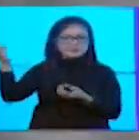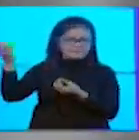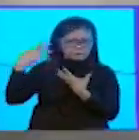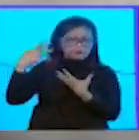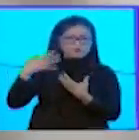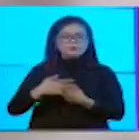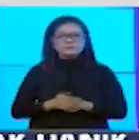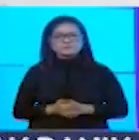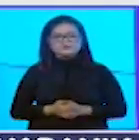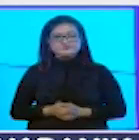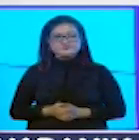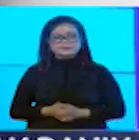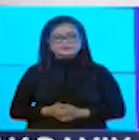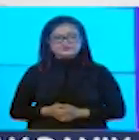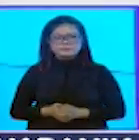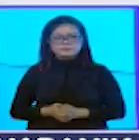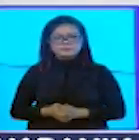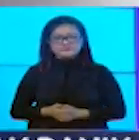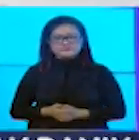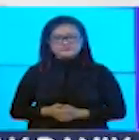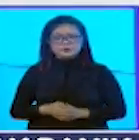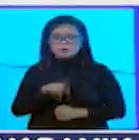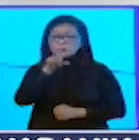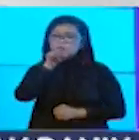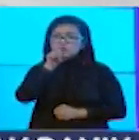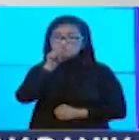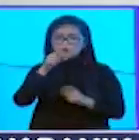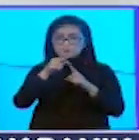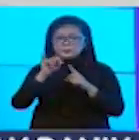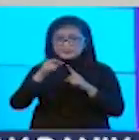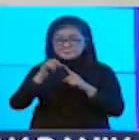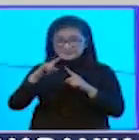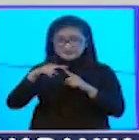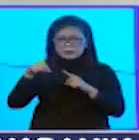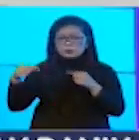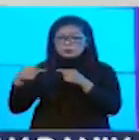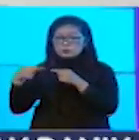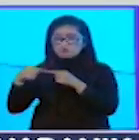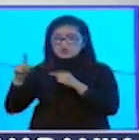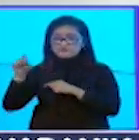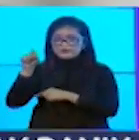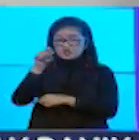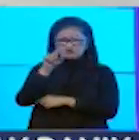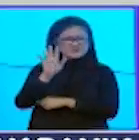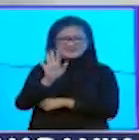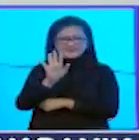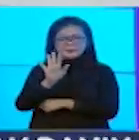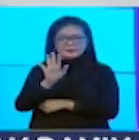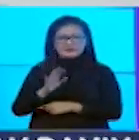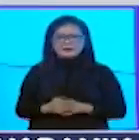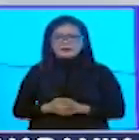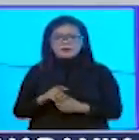DKPP pun mengindikasikan kematian burung pipit tidak ada kaitannya dengan virus burung dan menyatakan fenomena serupa juga sempat terjadi di wilayah